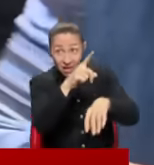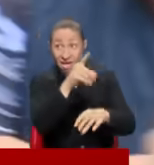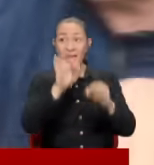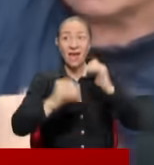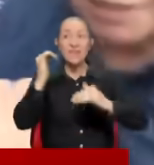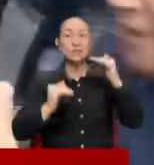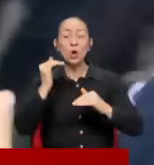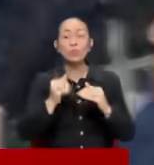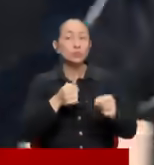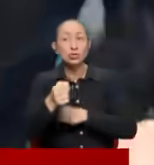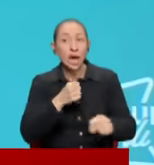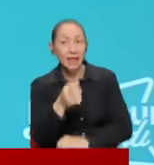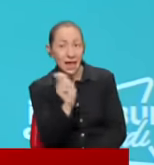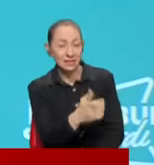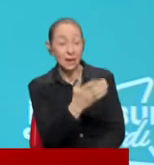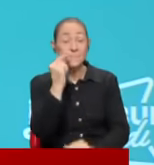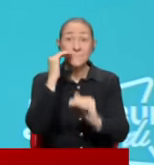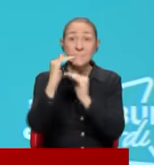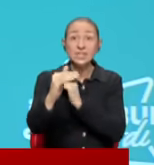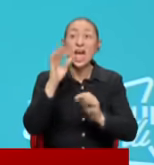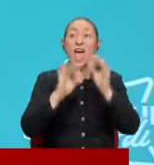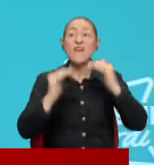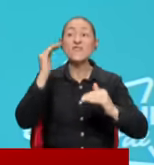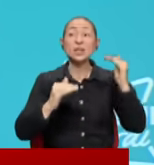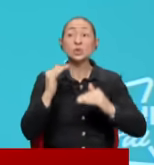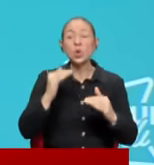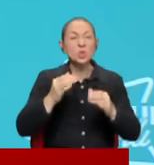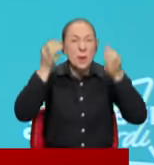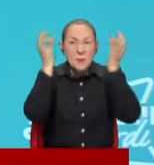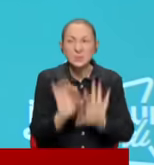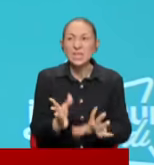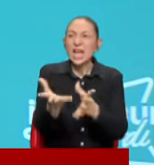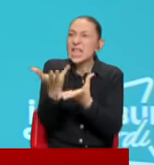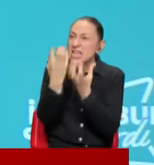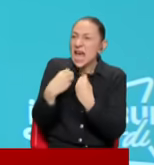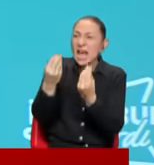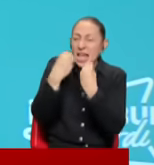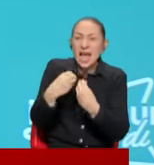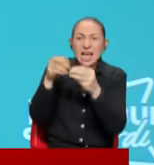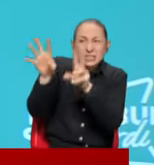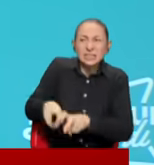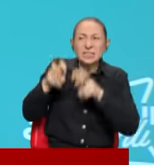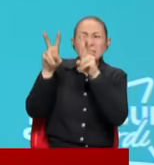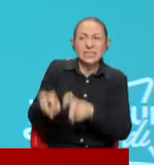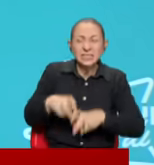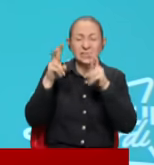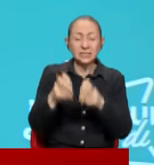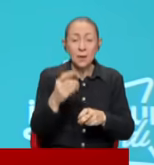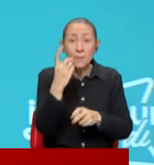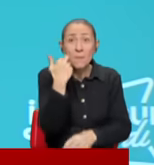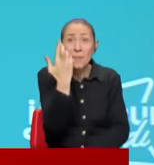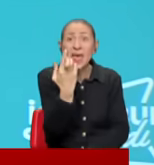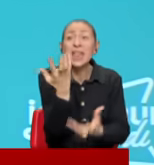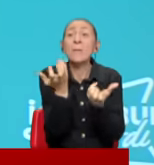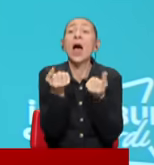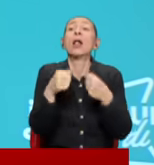Enflasyonla mücadele çağrısında bulundu. Milletimizi enflasyon canavarı yiyip bitirirken, sofrasına beyaz